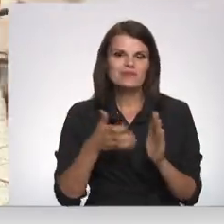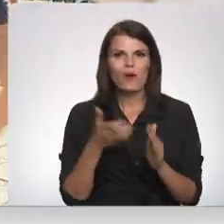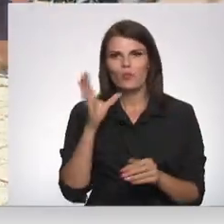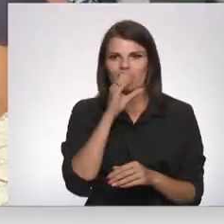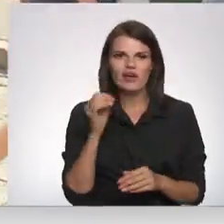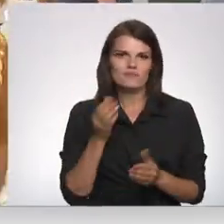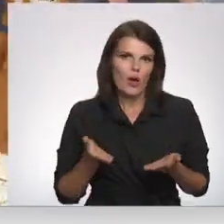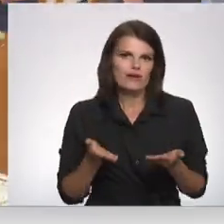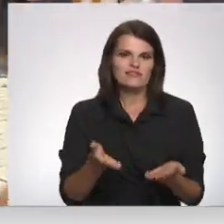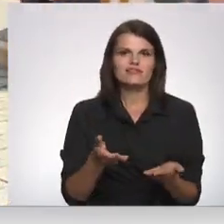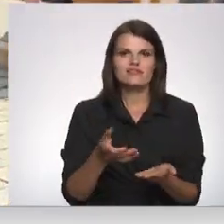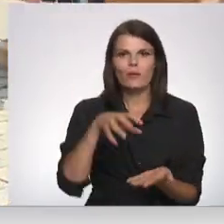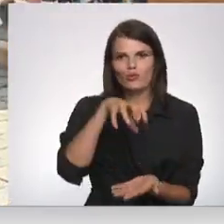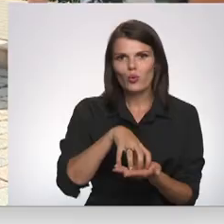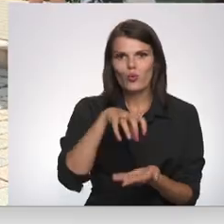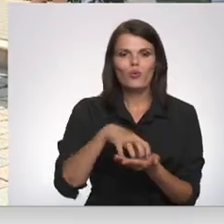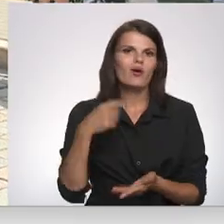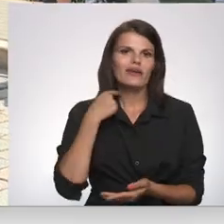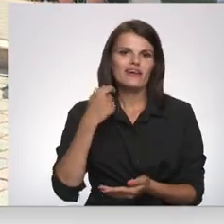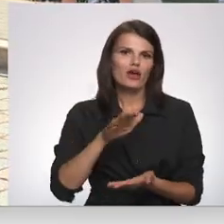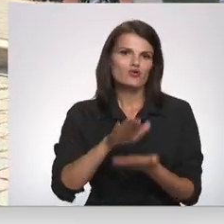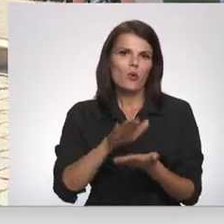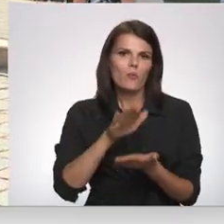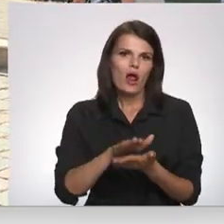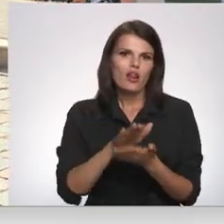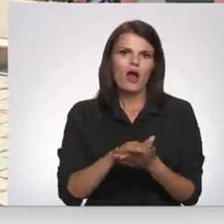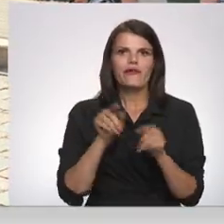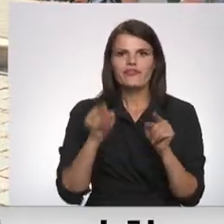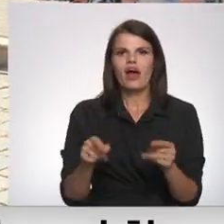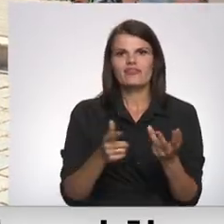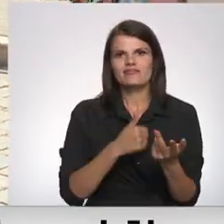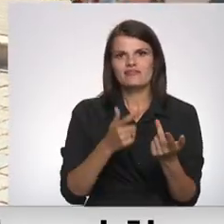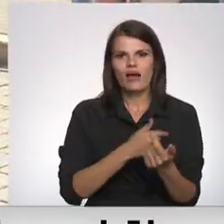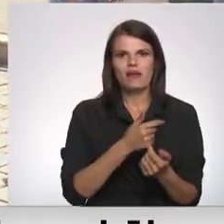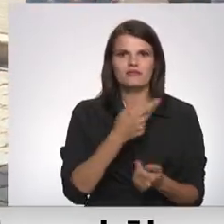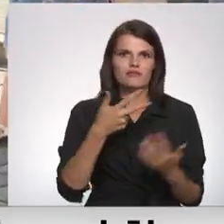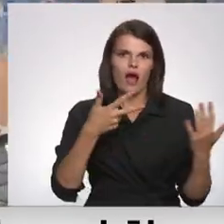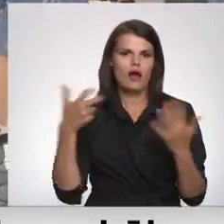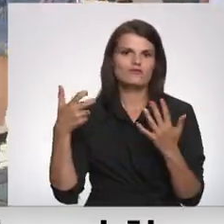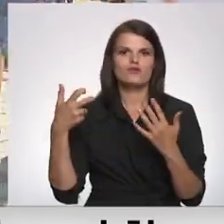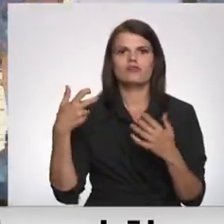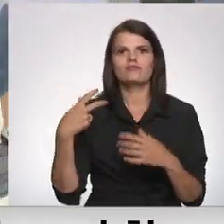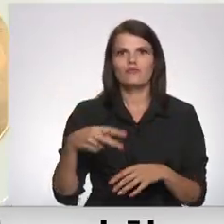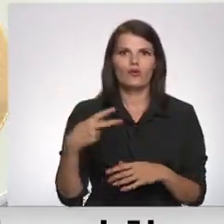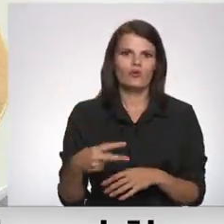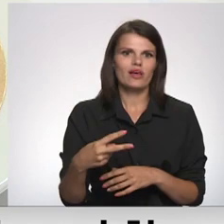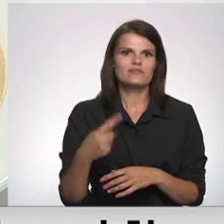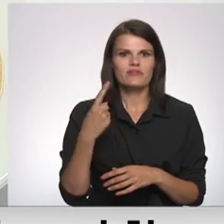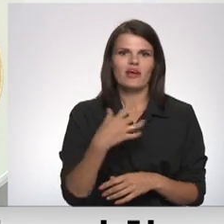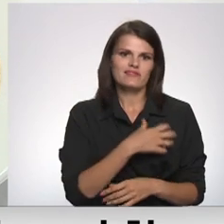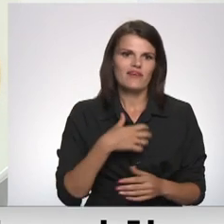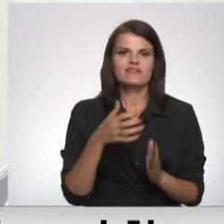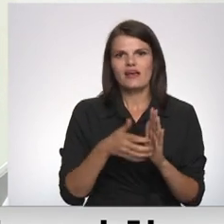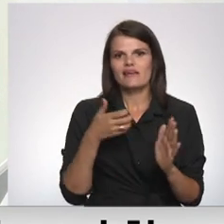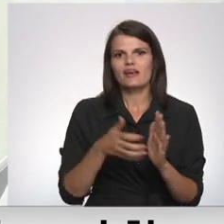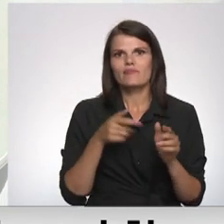uzcept kūciņu Rīgas gadadienai tādam gadskaitam, kas ir 821. Tāda iespēja bija jāizmanto. Tā ir tāda